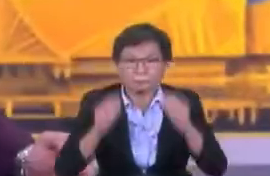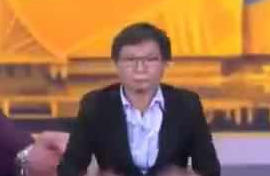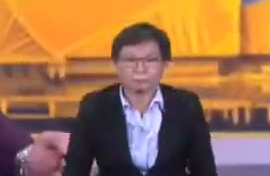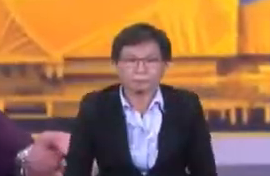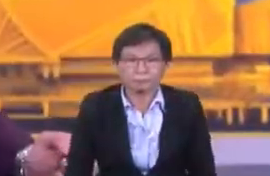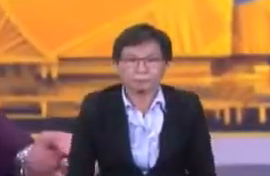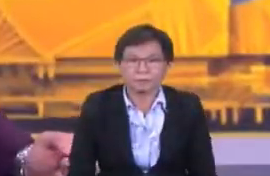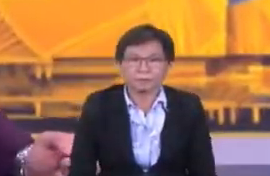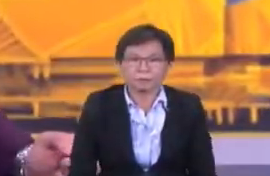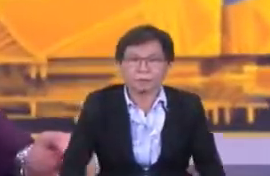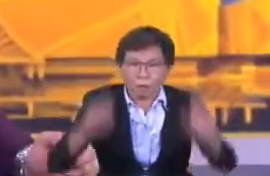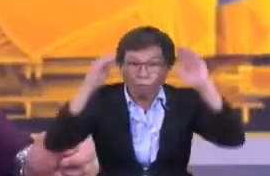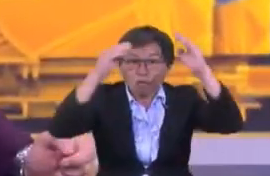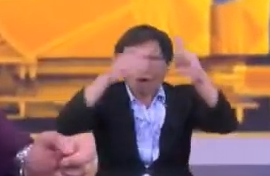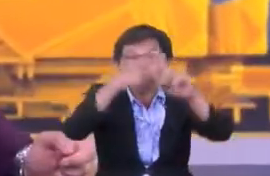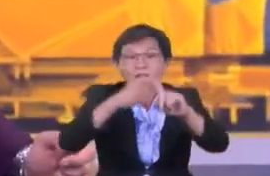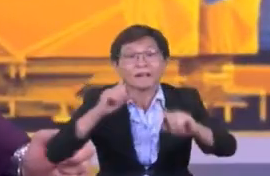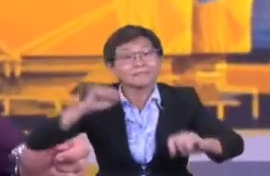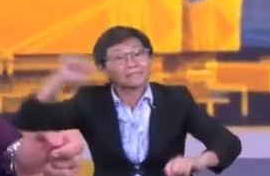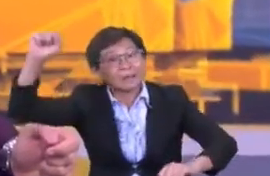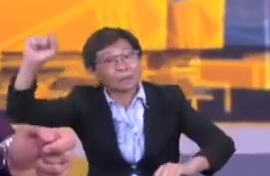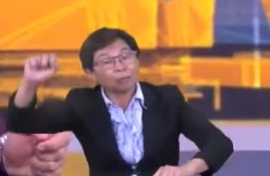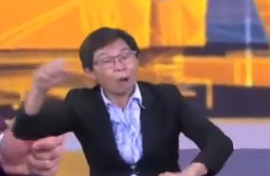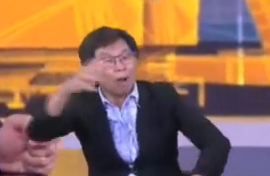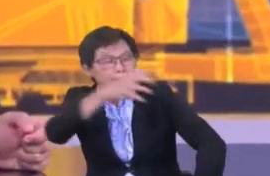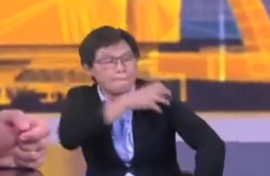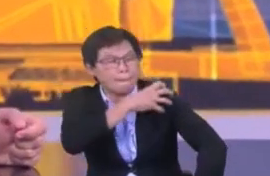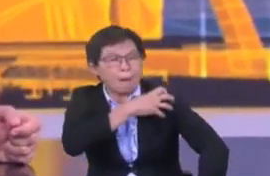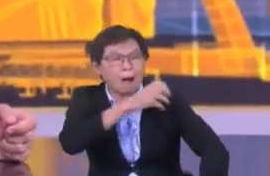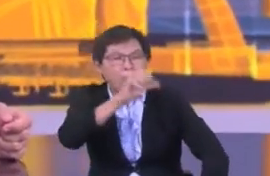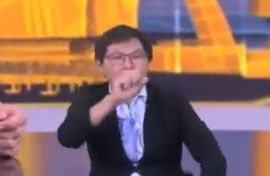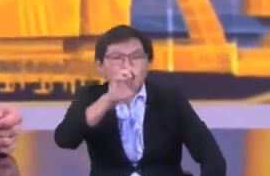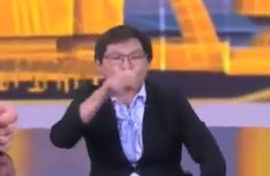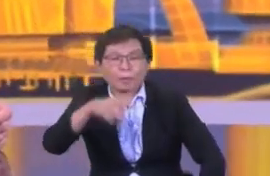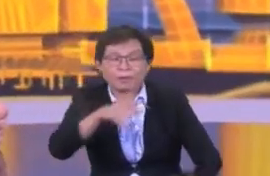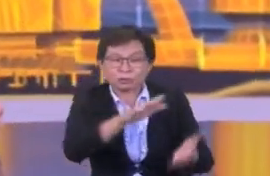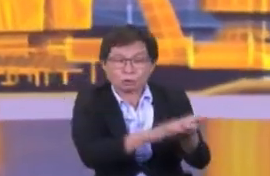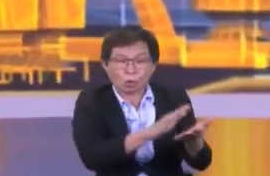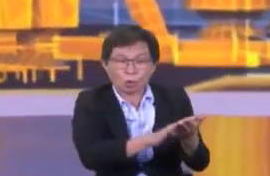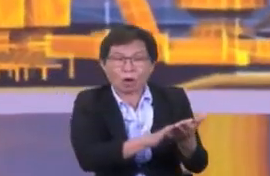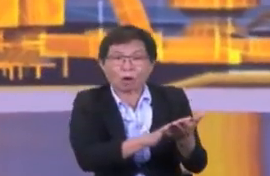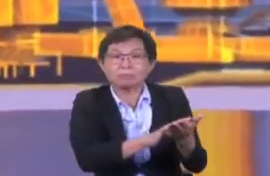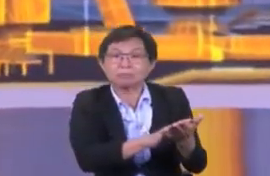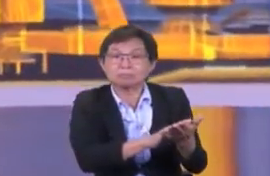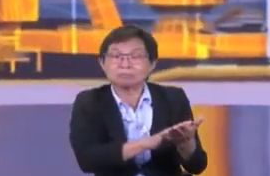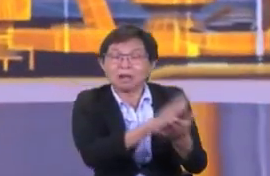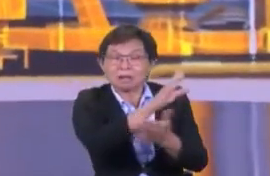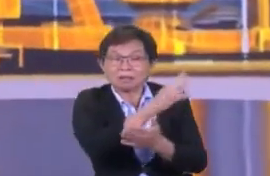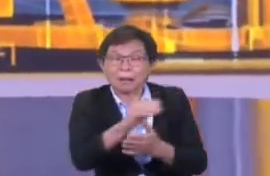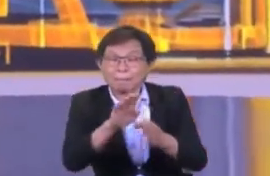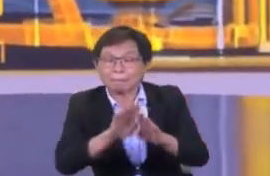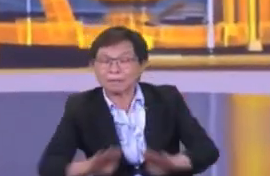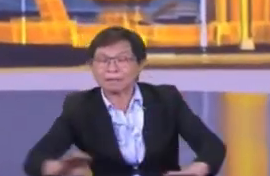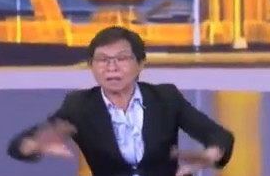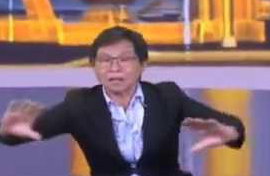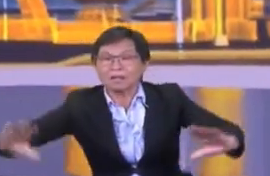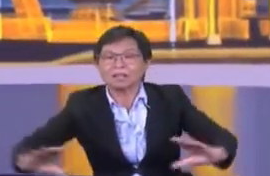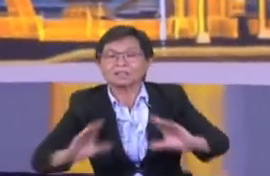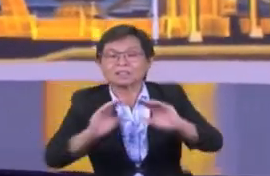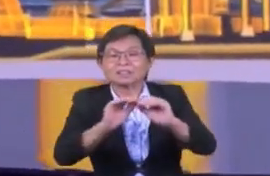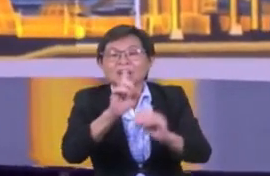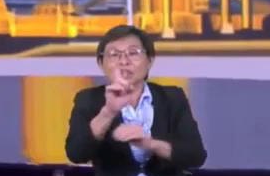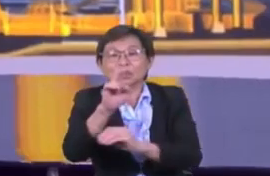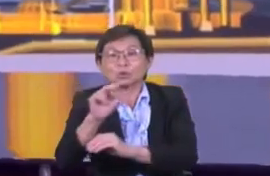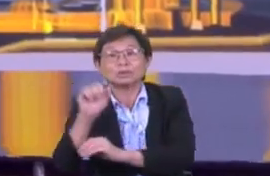by Andrew Fokus dari Sabah pengakuan seaneh Sophie Paris cycle hanya bertemu ke dana perkembangan sidang